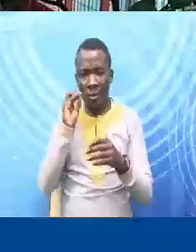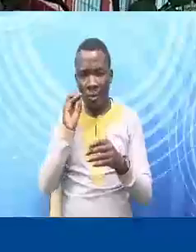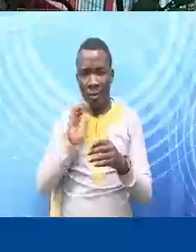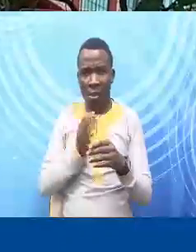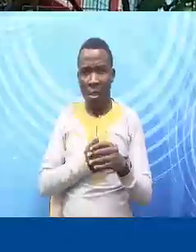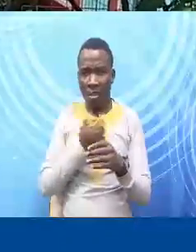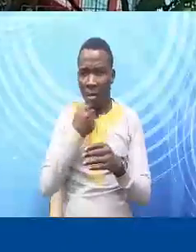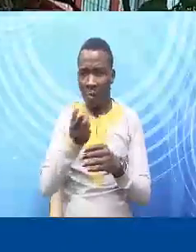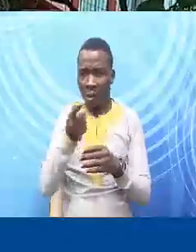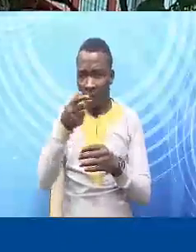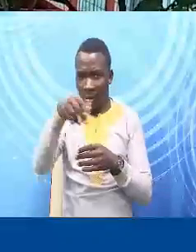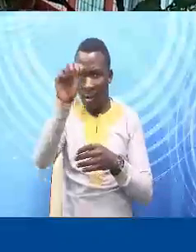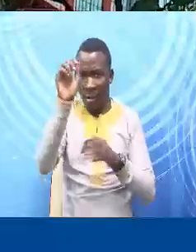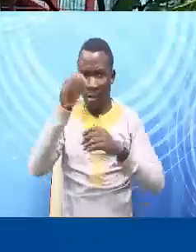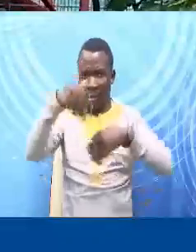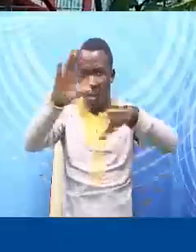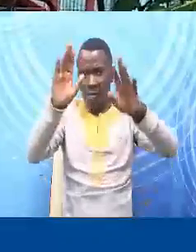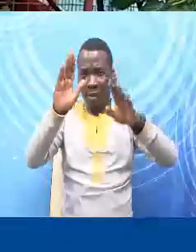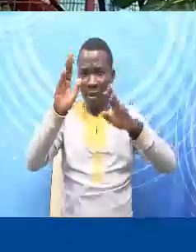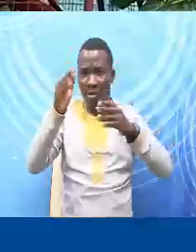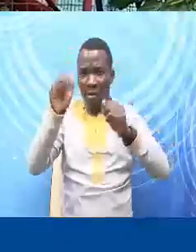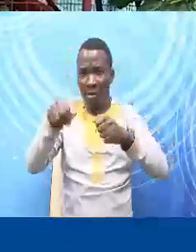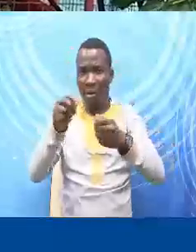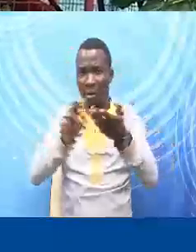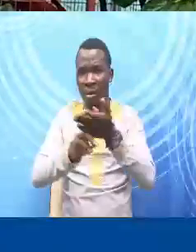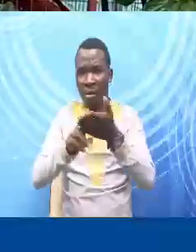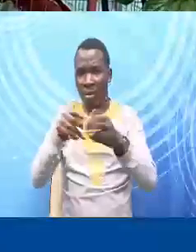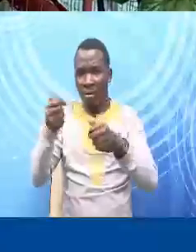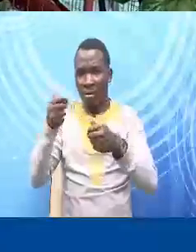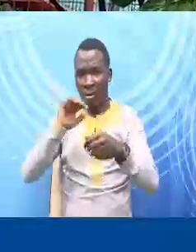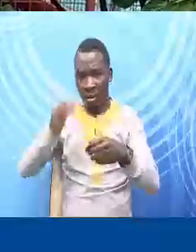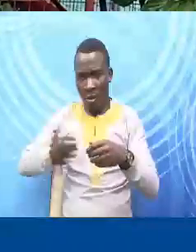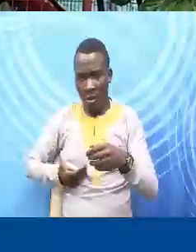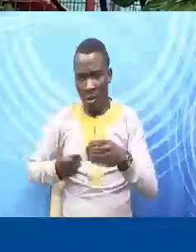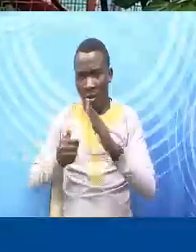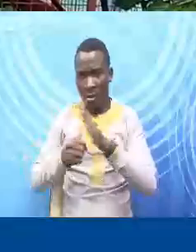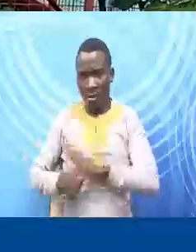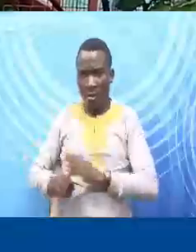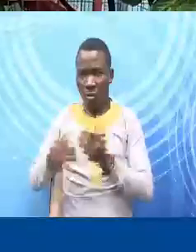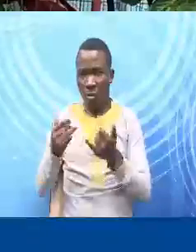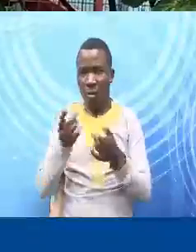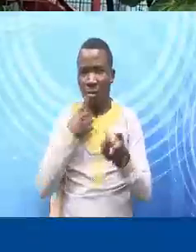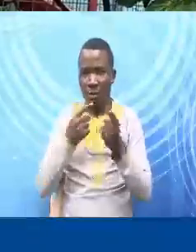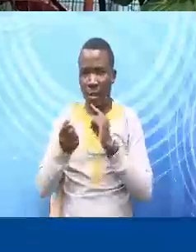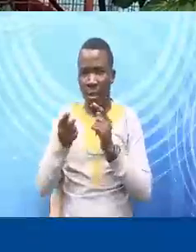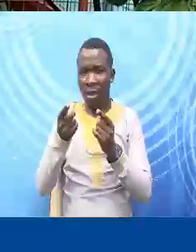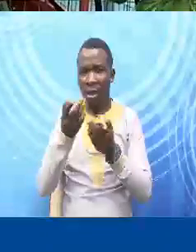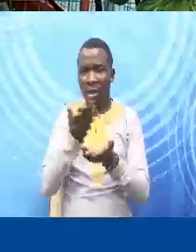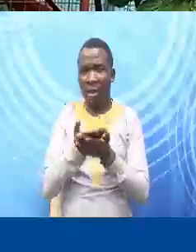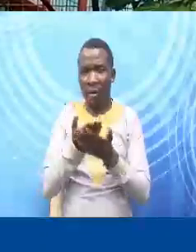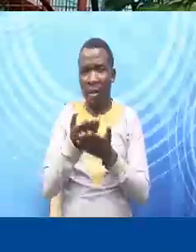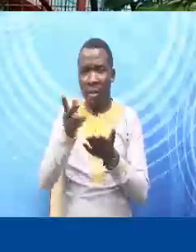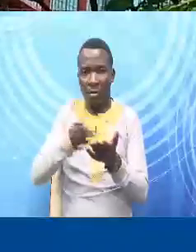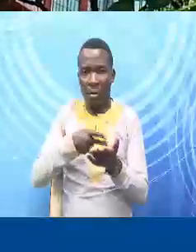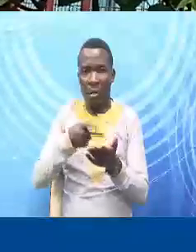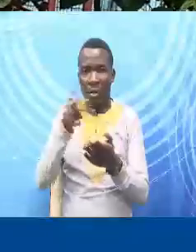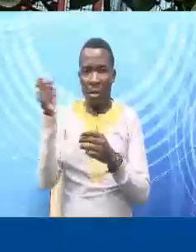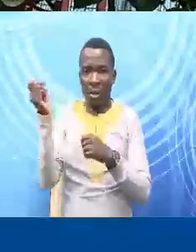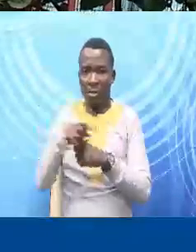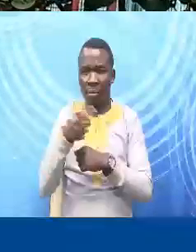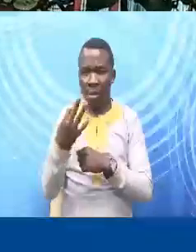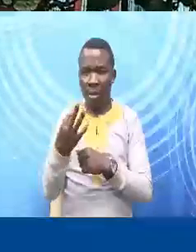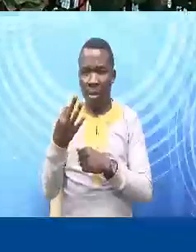muyajyana mu bandi bagore kandi turengana. Ubu njye tuvugana ndabishyuza amezi atatu, ndabishyuza umunsi ku munsi